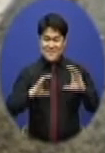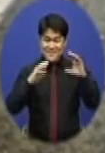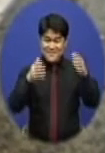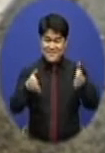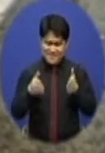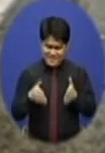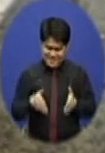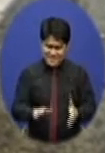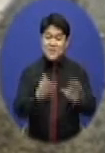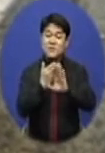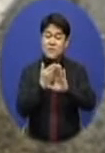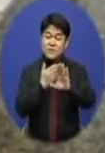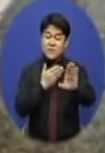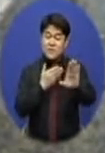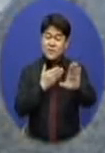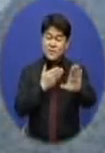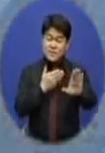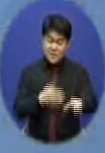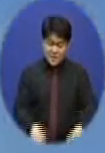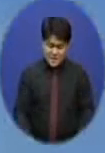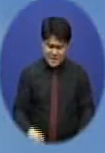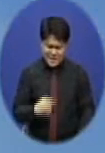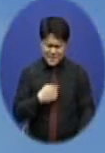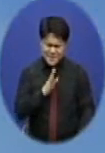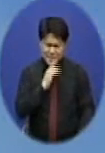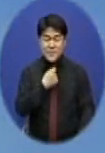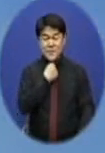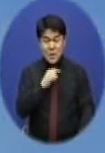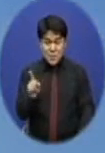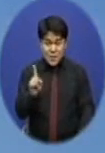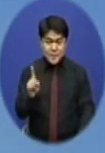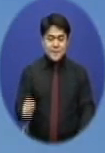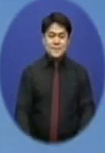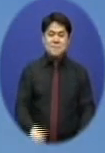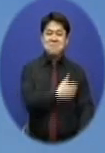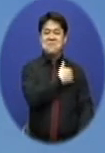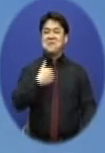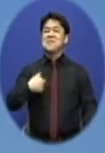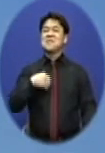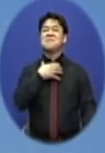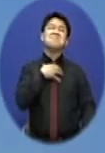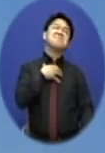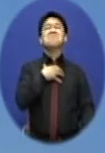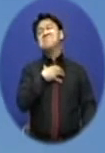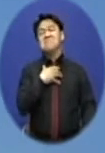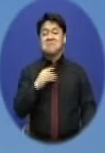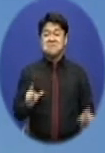세상에 태어나서 한 번쯤은